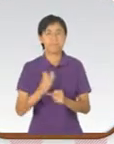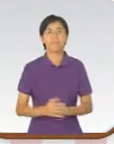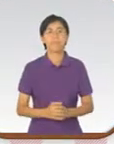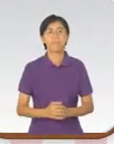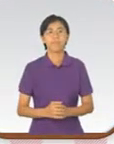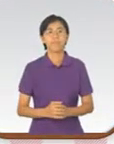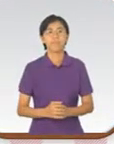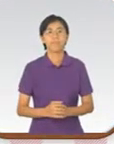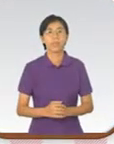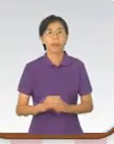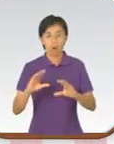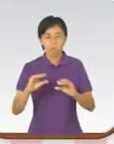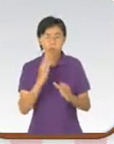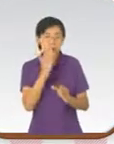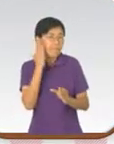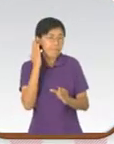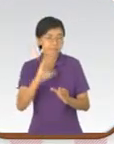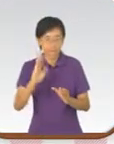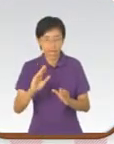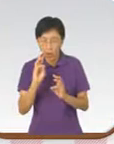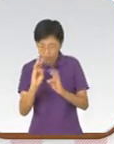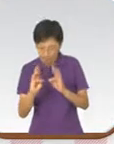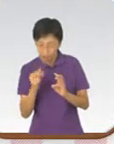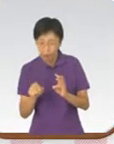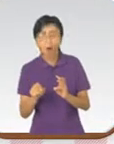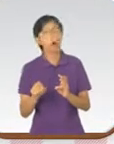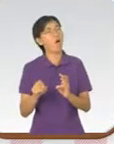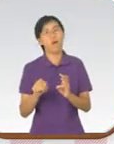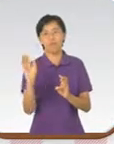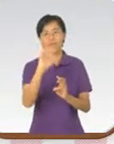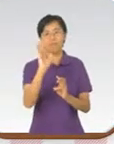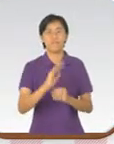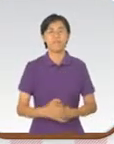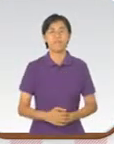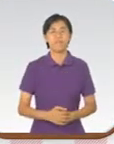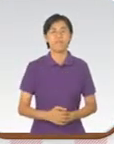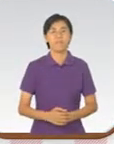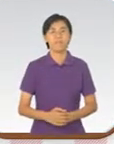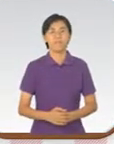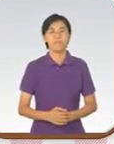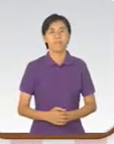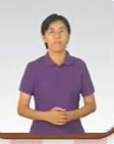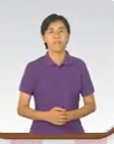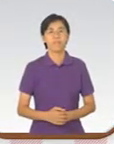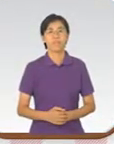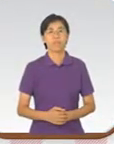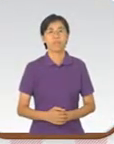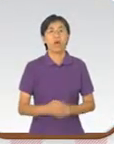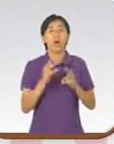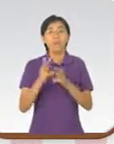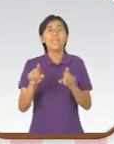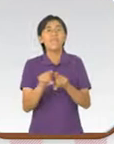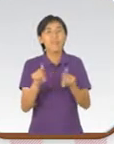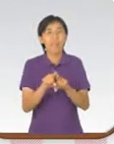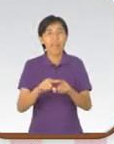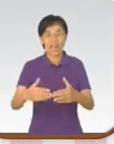ไม่เป็นแบบนุ่มๆแบบนี้ จะไม่เนียนอย่างนี้ใช่นะคะเทคนิคคล้ายๆกันก็คือเริ่มจากข้างบน